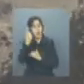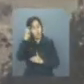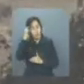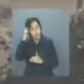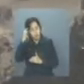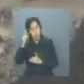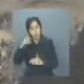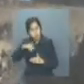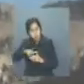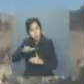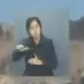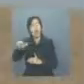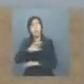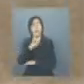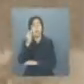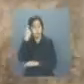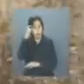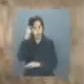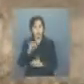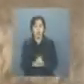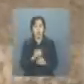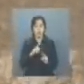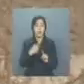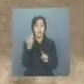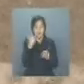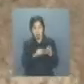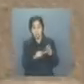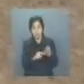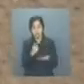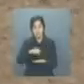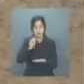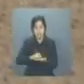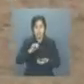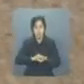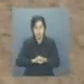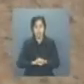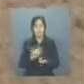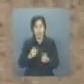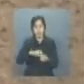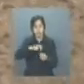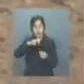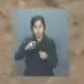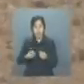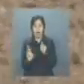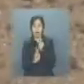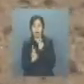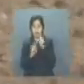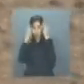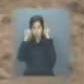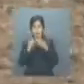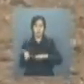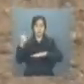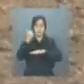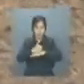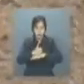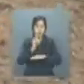างออกจากประเทศเมื่อใดเมื่อปลายเดือนที่แล้วนายซาเลลงนามในสัญญาจะสละอำนาจให้รองประธานาธิบดีเพื่อแลกกับความคุ้ม